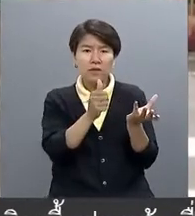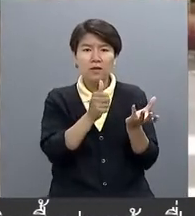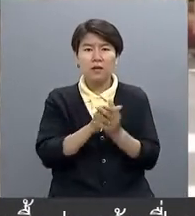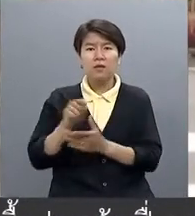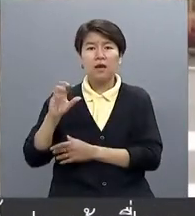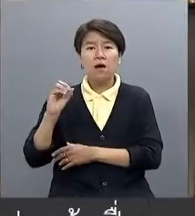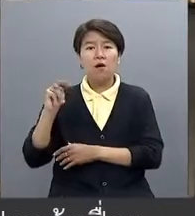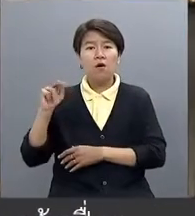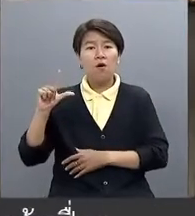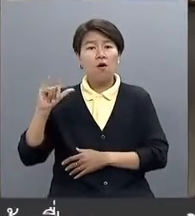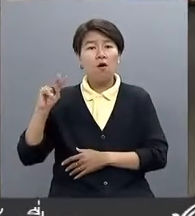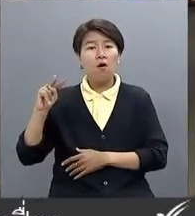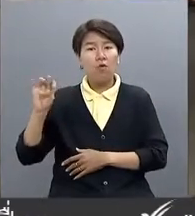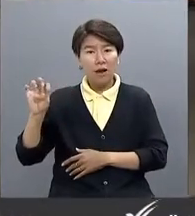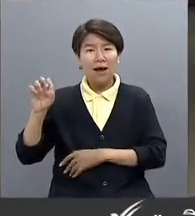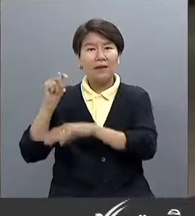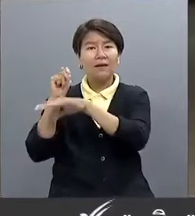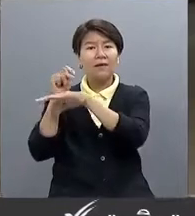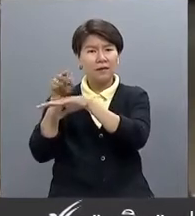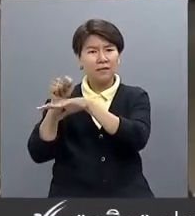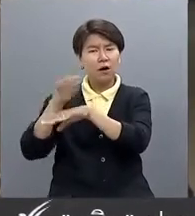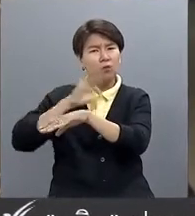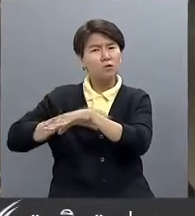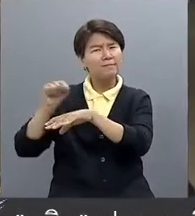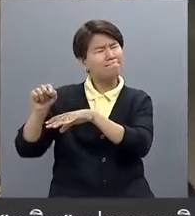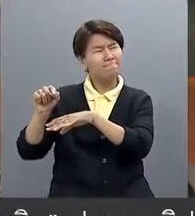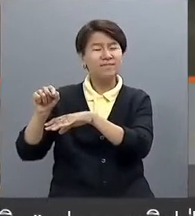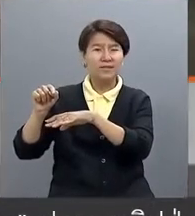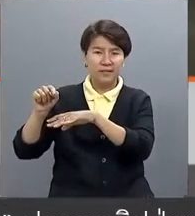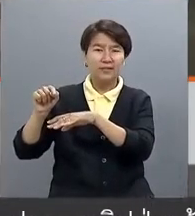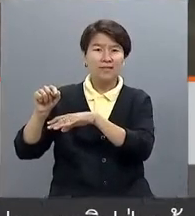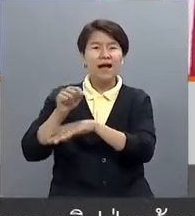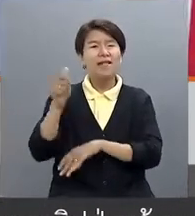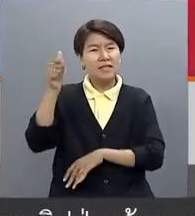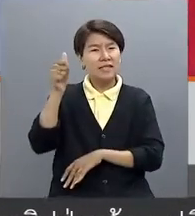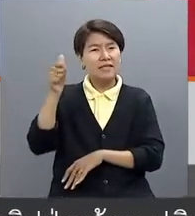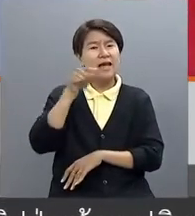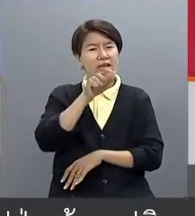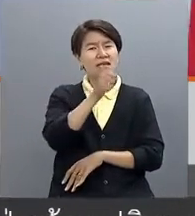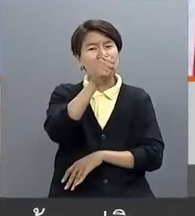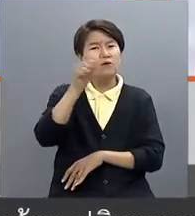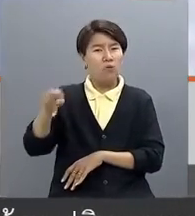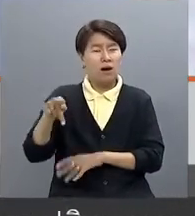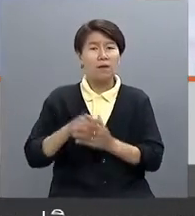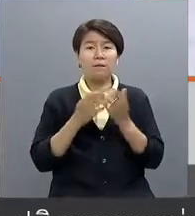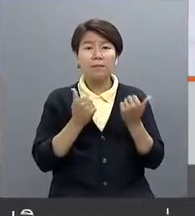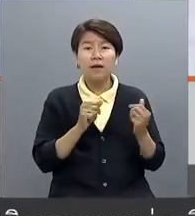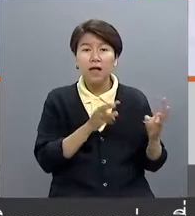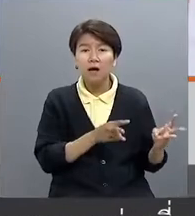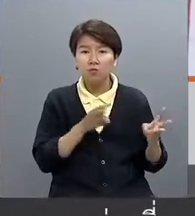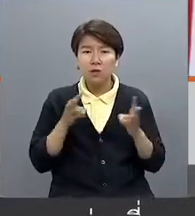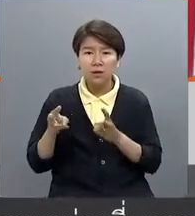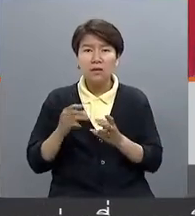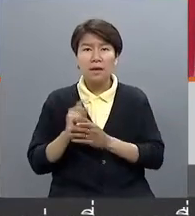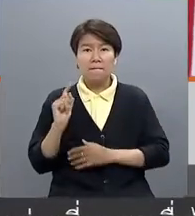โรงเรียนบ้านสุไหงโกลกจังหวัดนราธิวาสยังคงจัดการเรียนการสอนแบบวิถีใหม่และใช้วิธีสลับเรียนนักเรียน